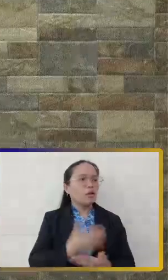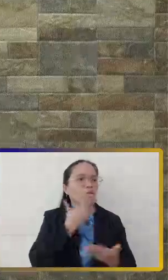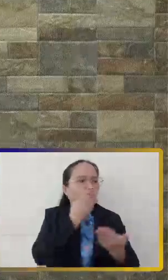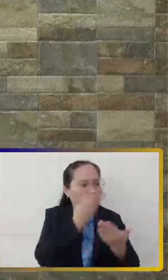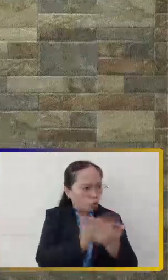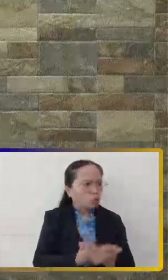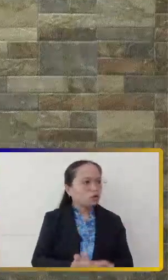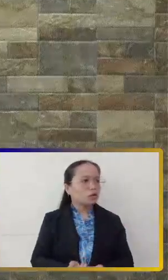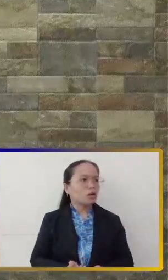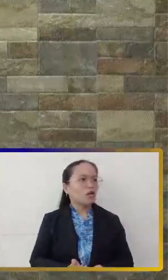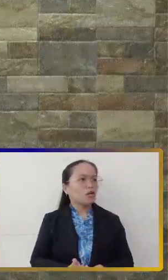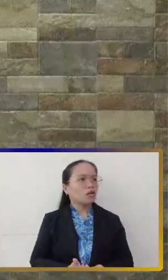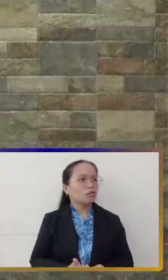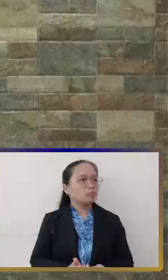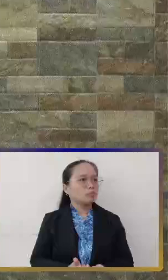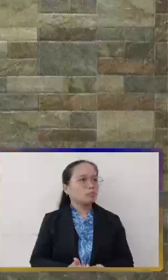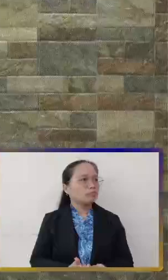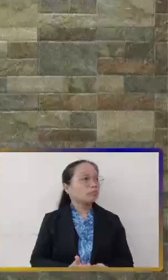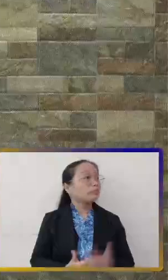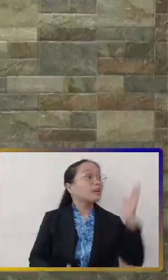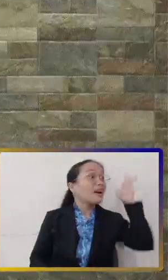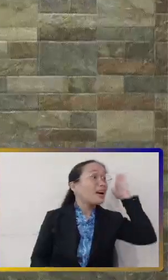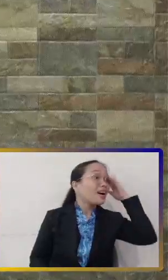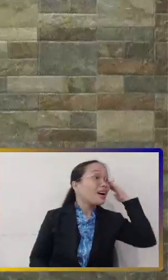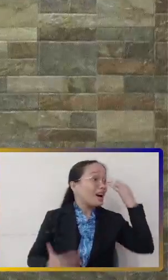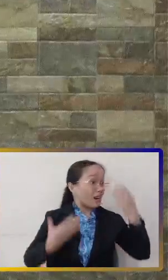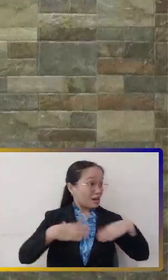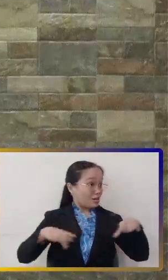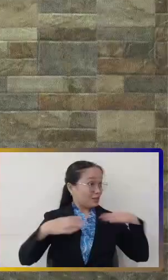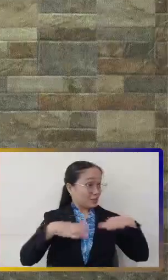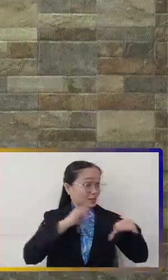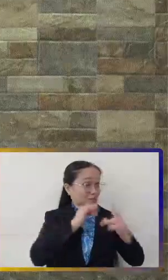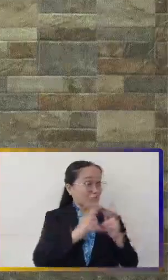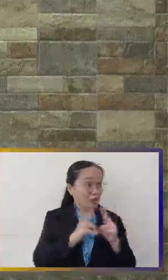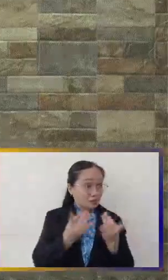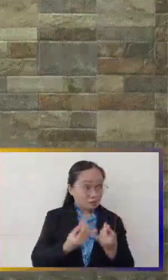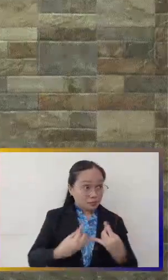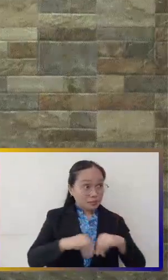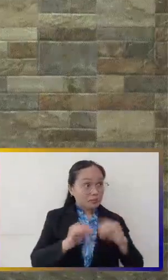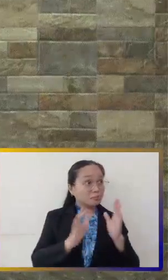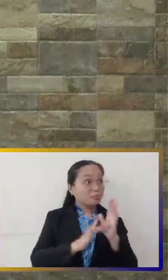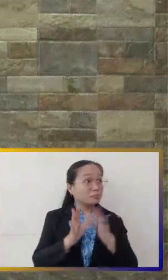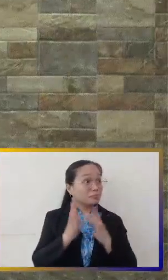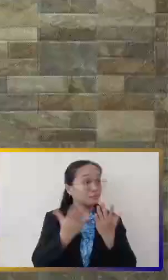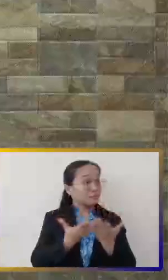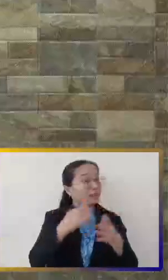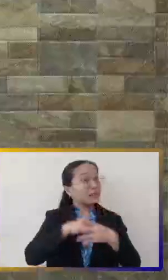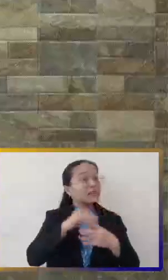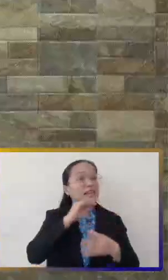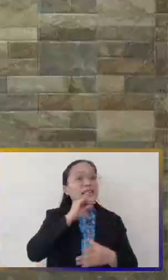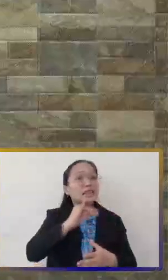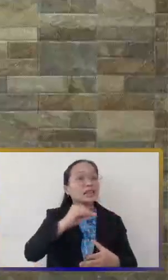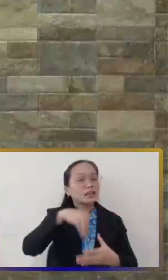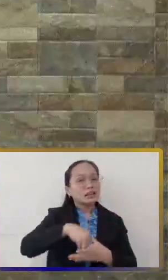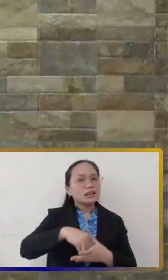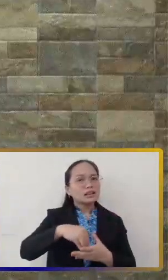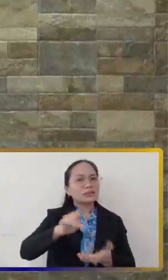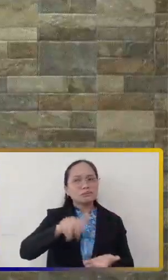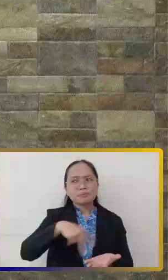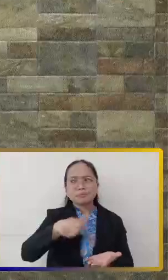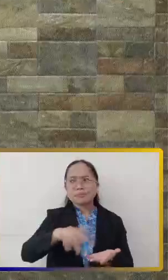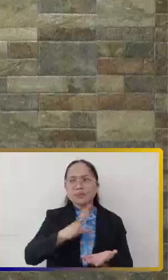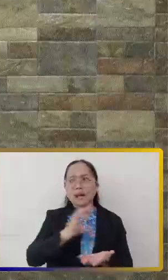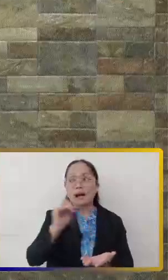Meron na tayong tinatawag. Listen, clothing is important in the Bible. It was mentioned in the book of Psalm and